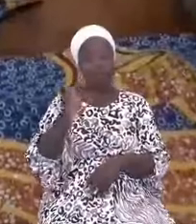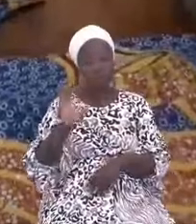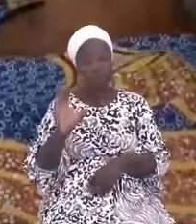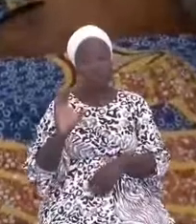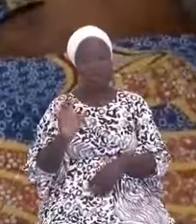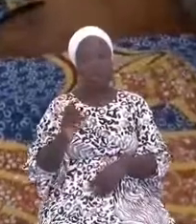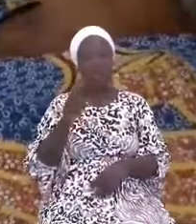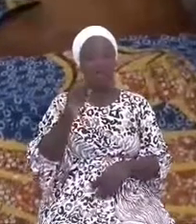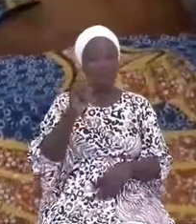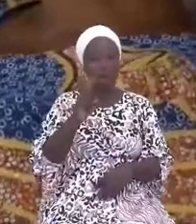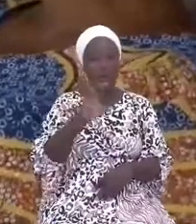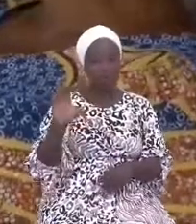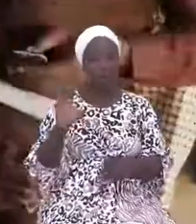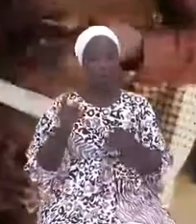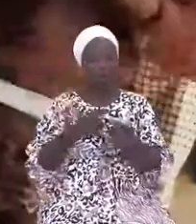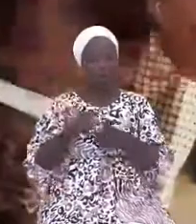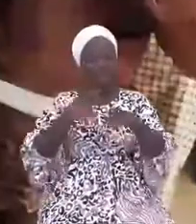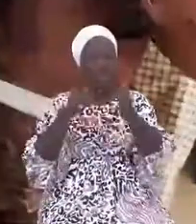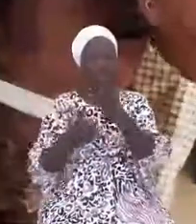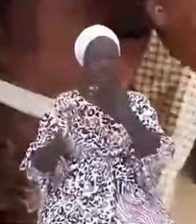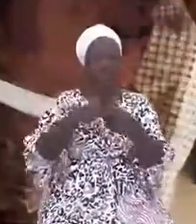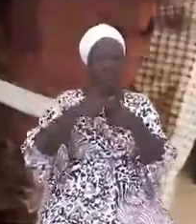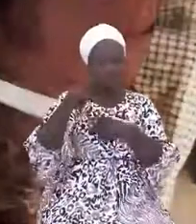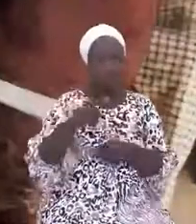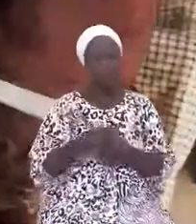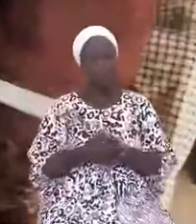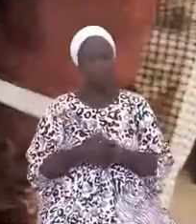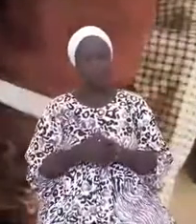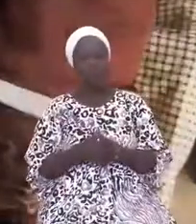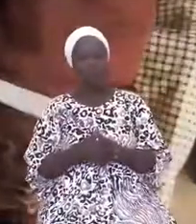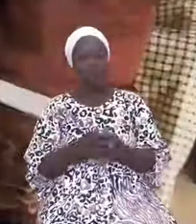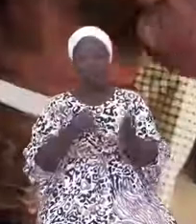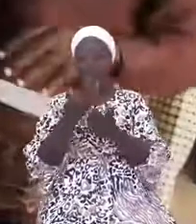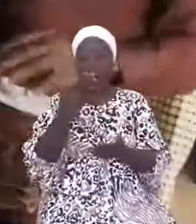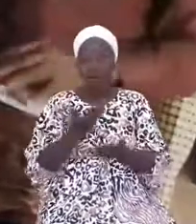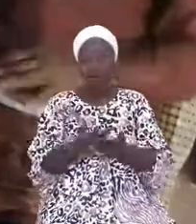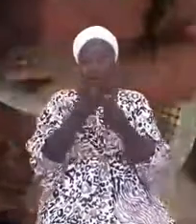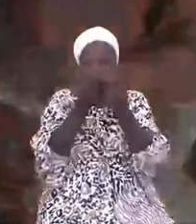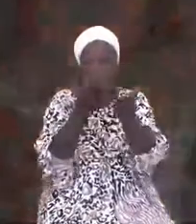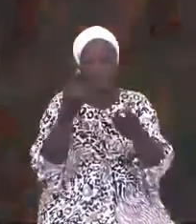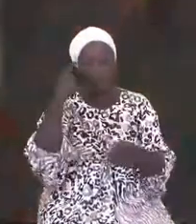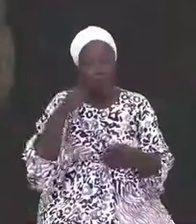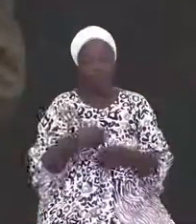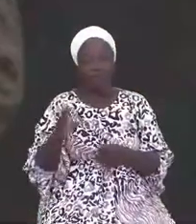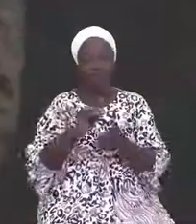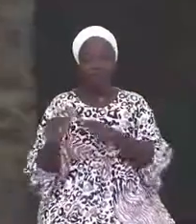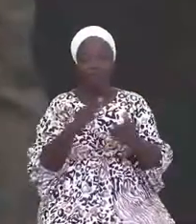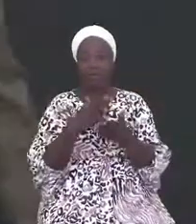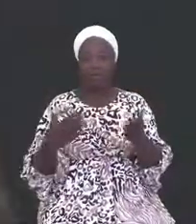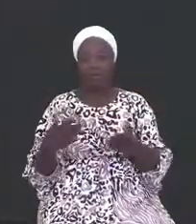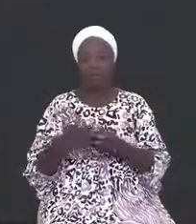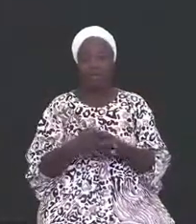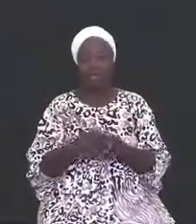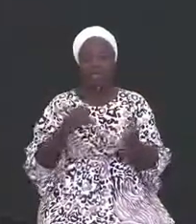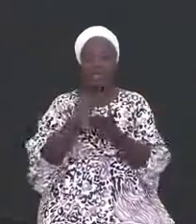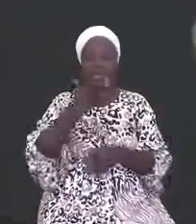et te le retourner. C'est une bonne nouvelle pour ceux qui ont quitté quelque chose.